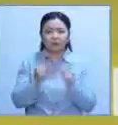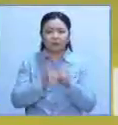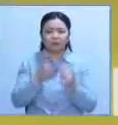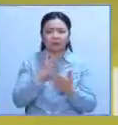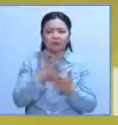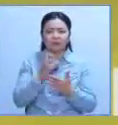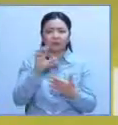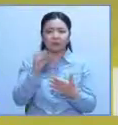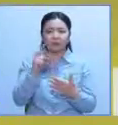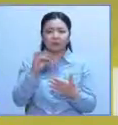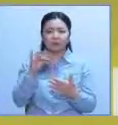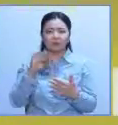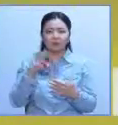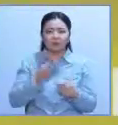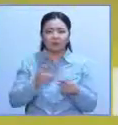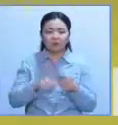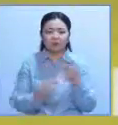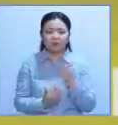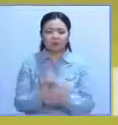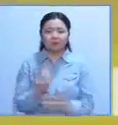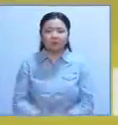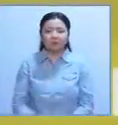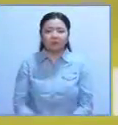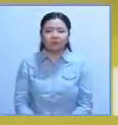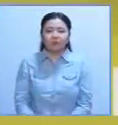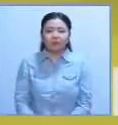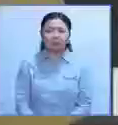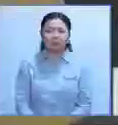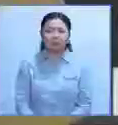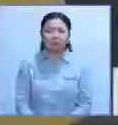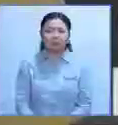Бразилиядан Марко Элмит келеді. Айыл Мұрахымжанова, Валерия Степчук, Досымбек Тоқай, Ертіс Ақпарат.